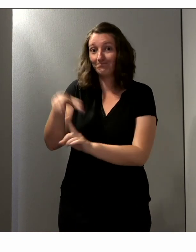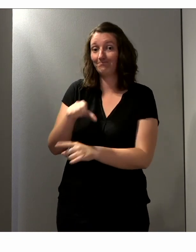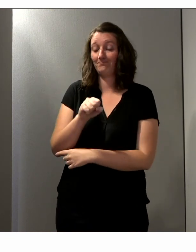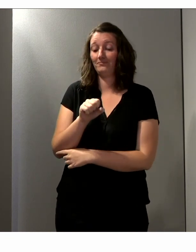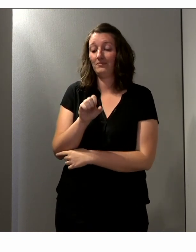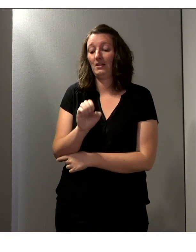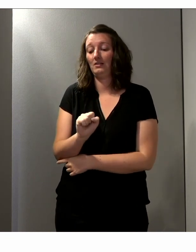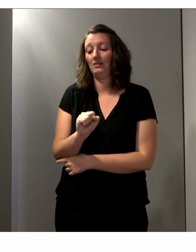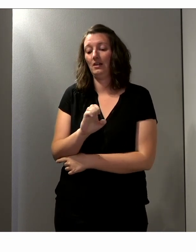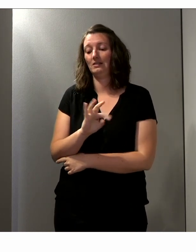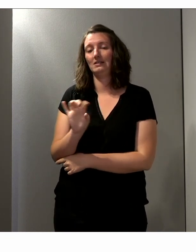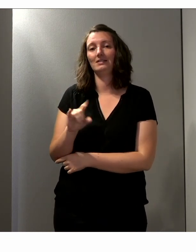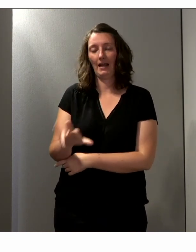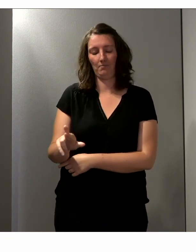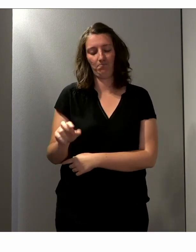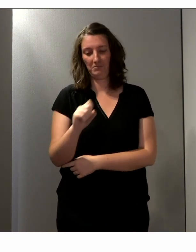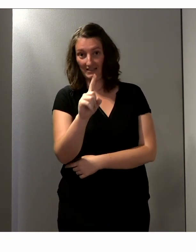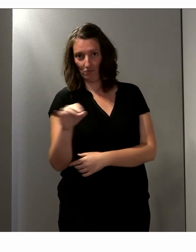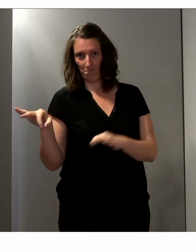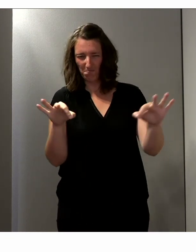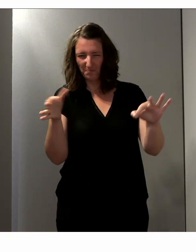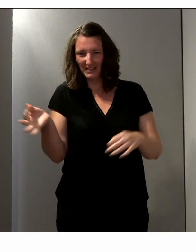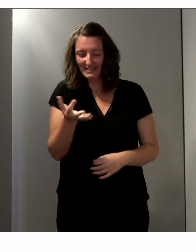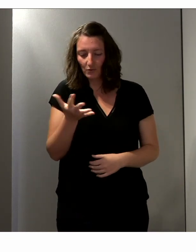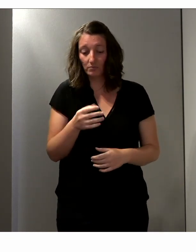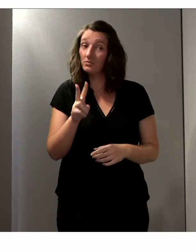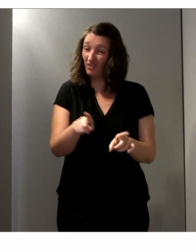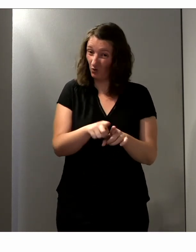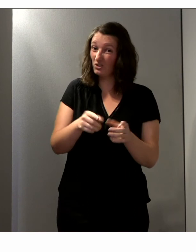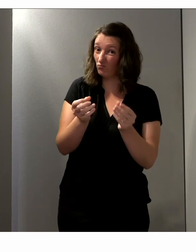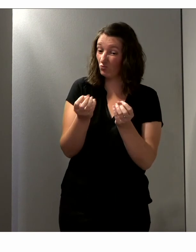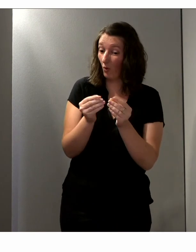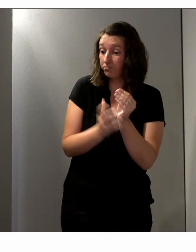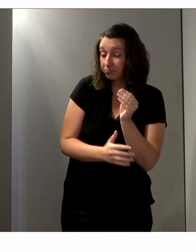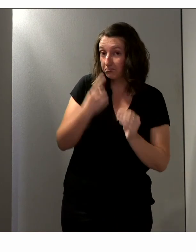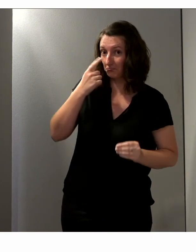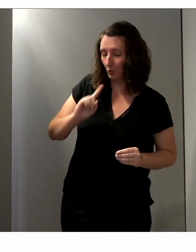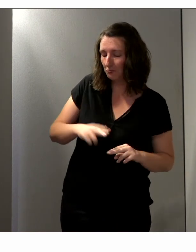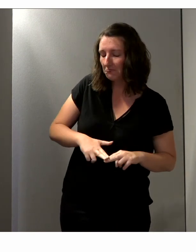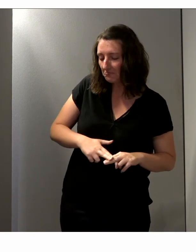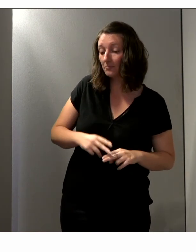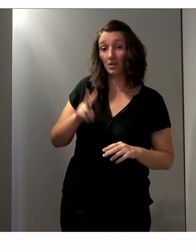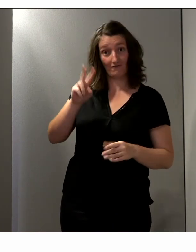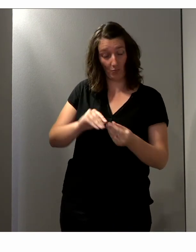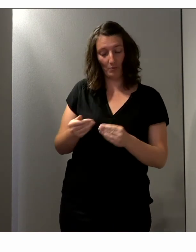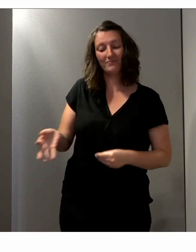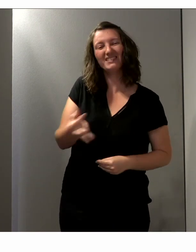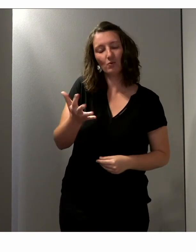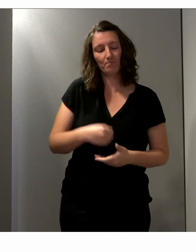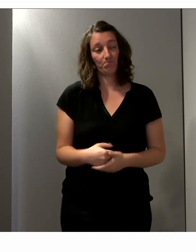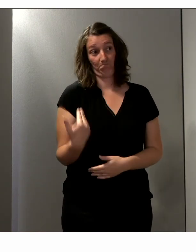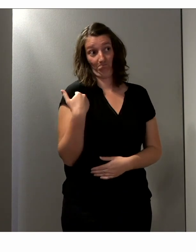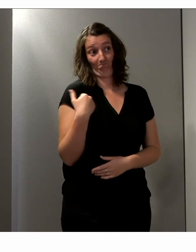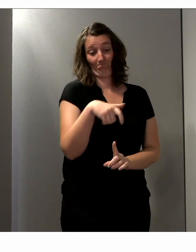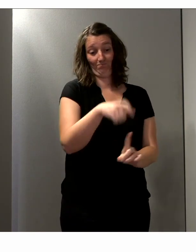Esther, qui posait cette question-là. Alors, c'est vrai qu'on en parle assez peu, mais finalement, c'est une vraie problématique. Je viens de recruter